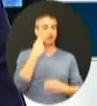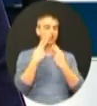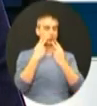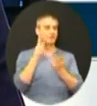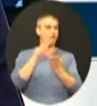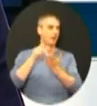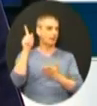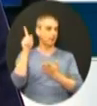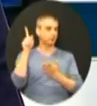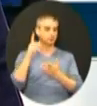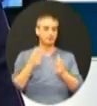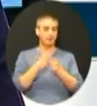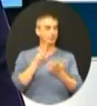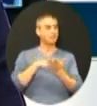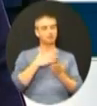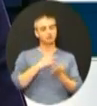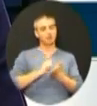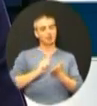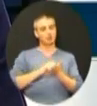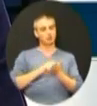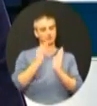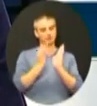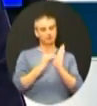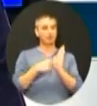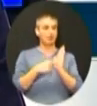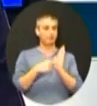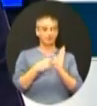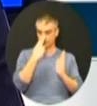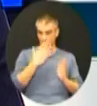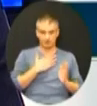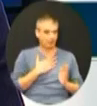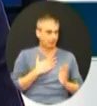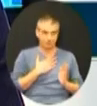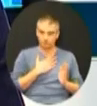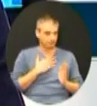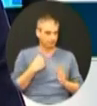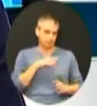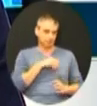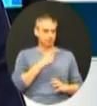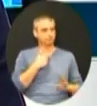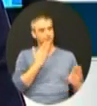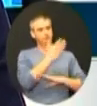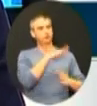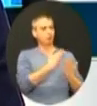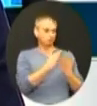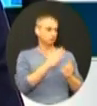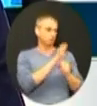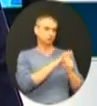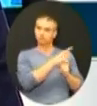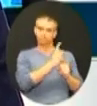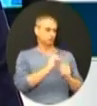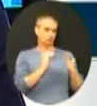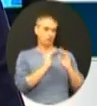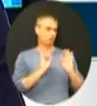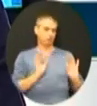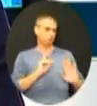תגובה לבגץ שמחלקת בגץ אם רצתה לכתוב איזשהו סעיף מסוים בעיניי זה היה בלתי קביל והלכתי ליועץ ושכנעתי אותו שזה לא זה